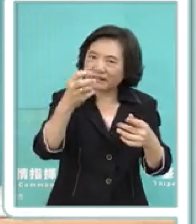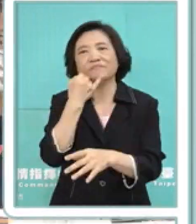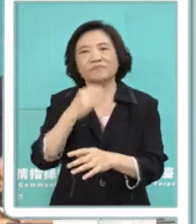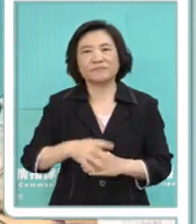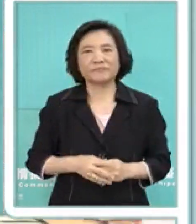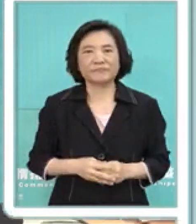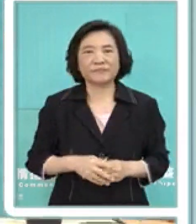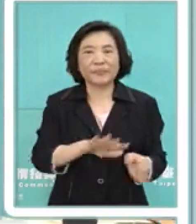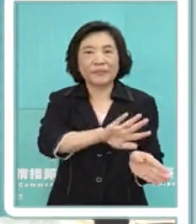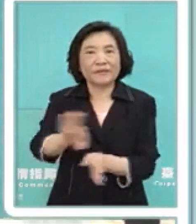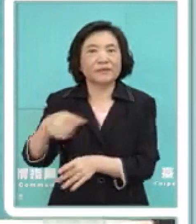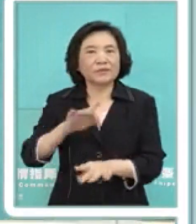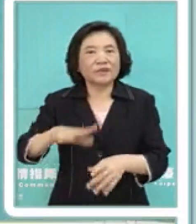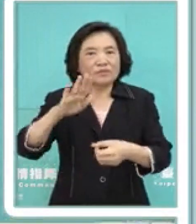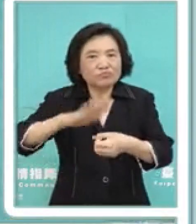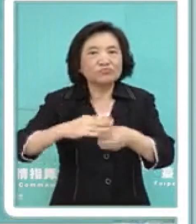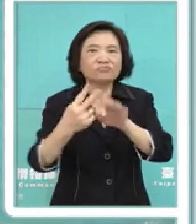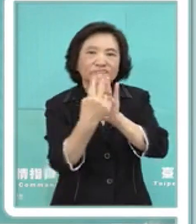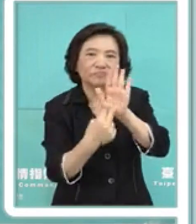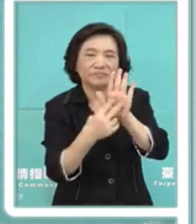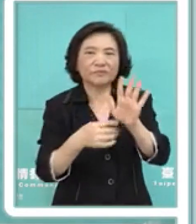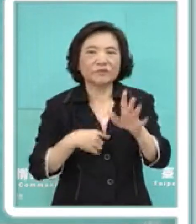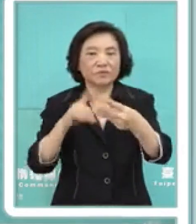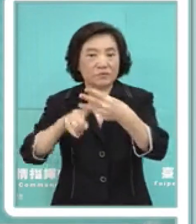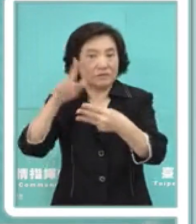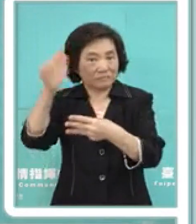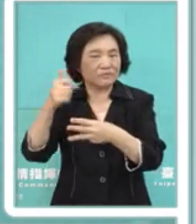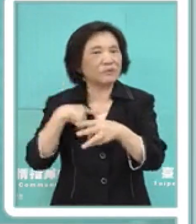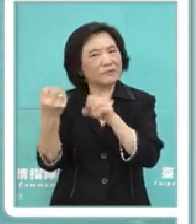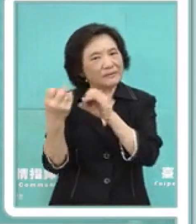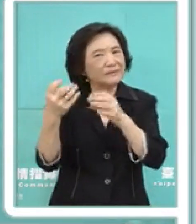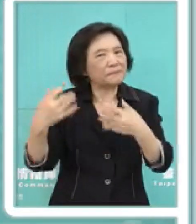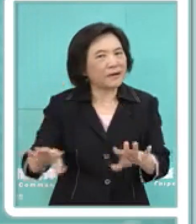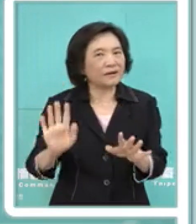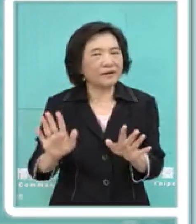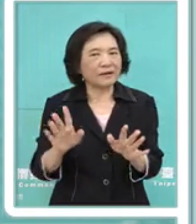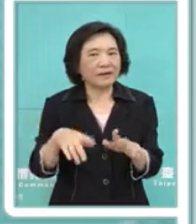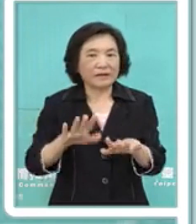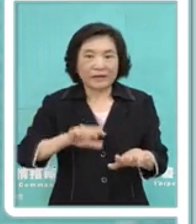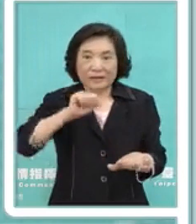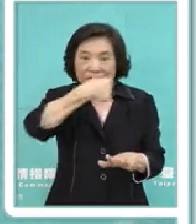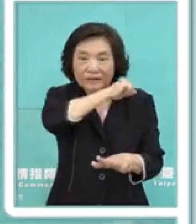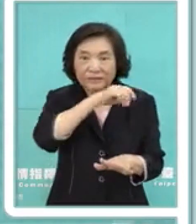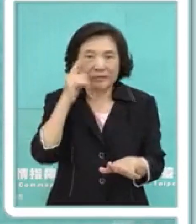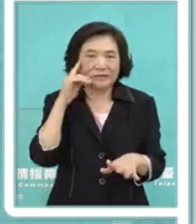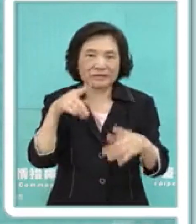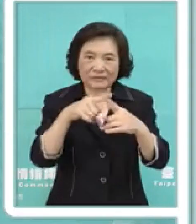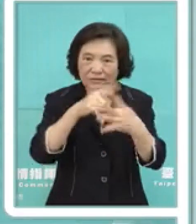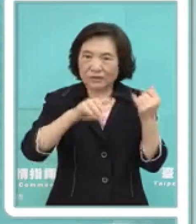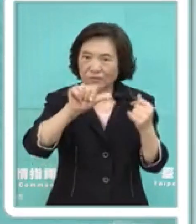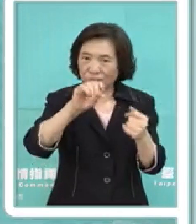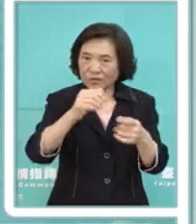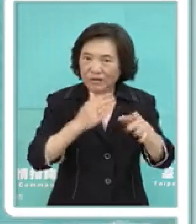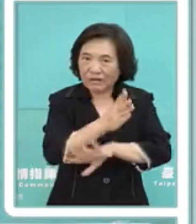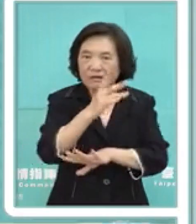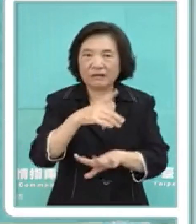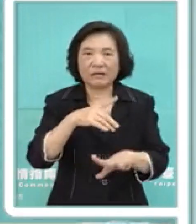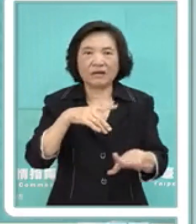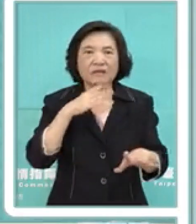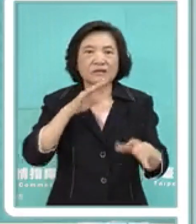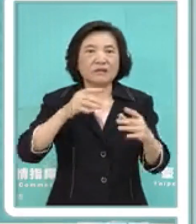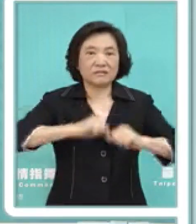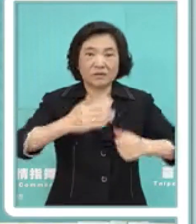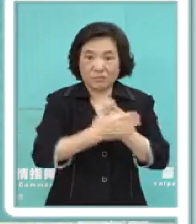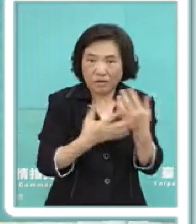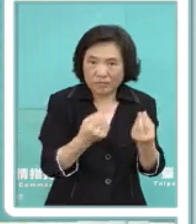接种对象？ 因为我也跟王必胜执行长在讨论一个问题，台湾目前超过50,000名，你知道没有身份证没有健